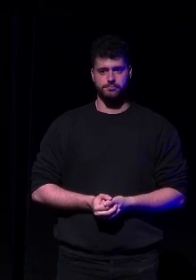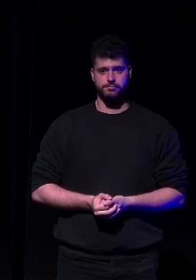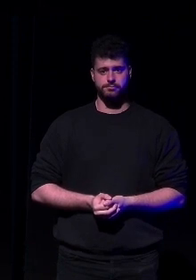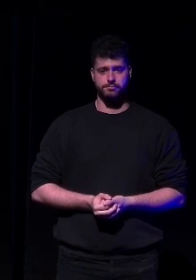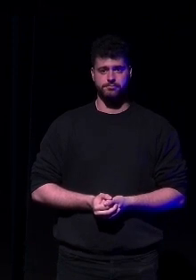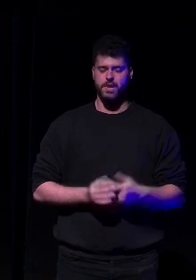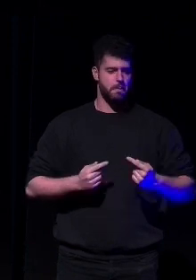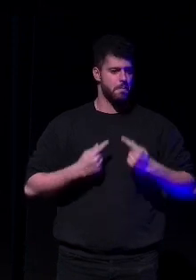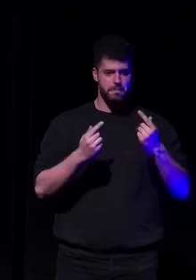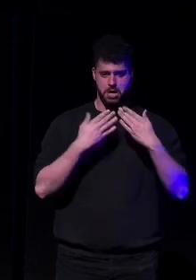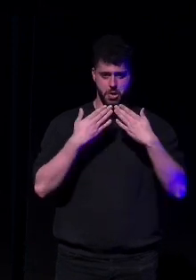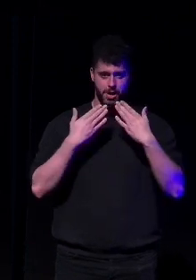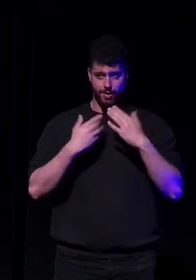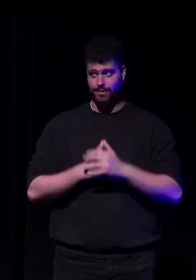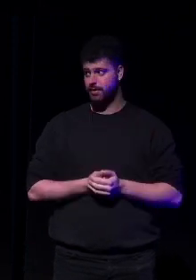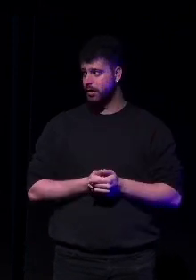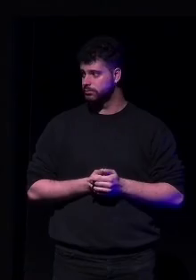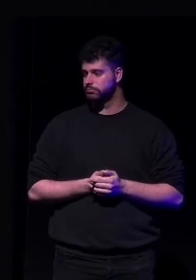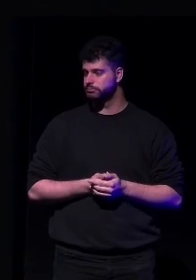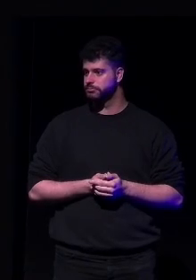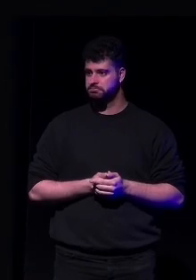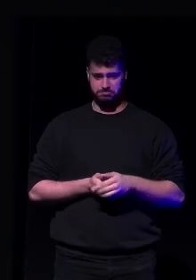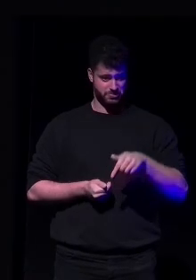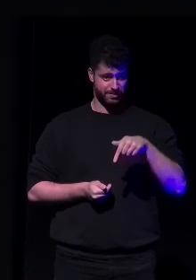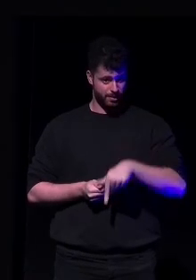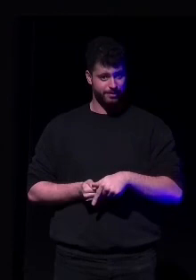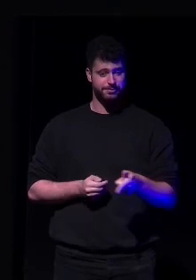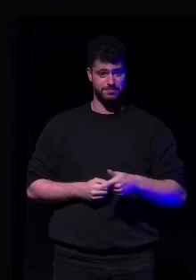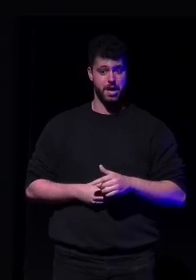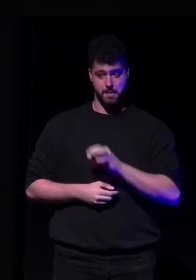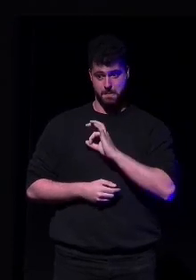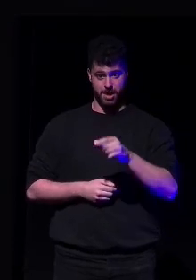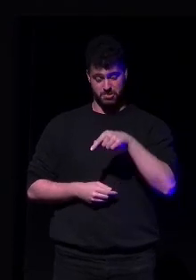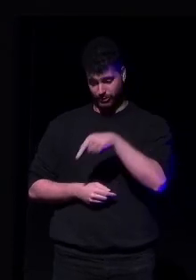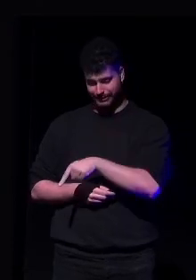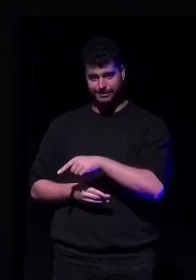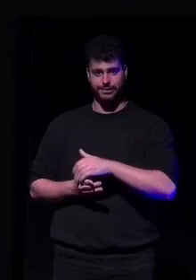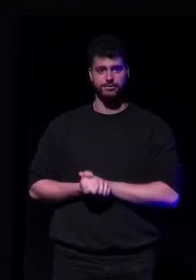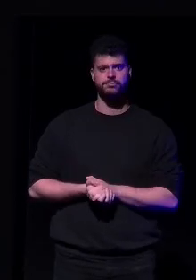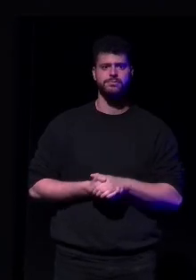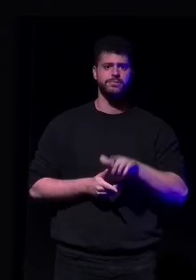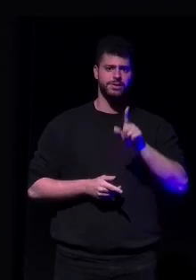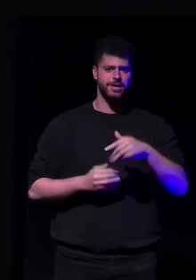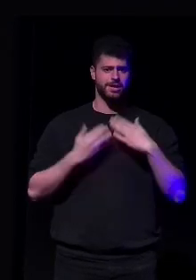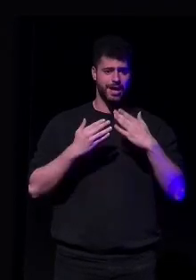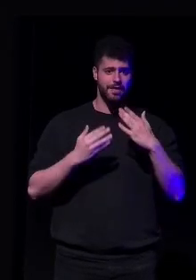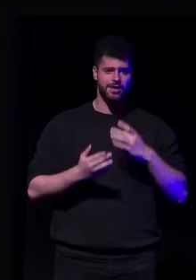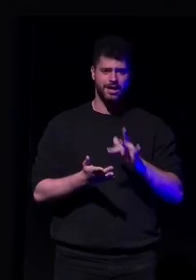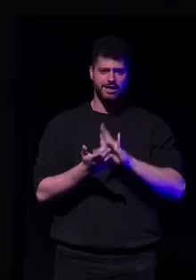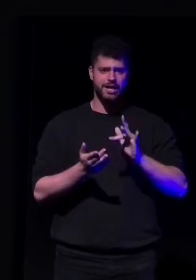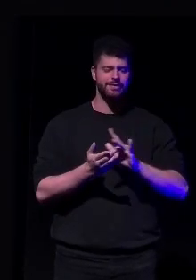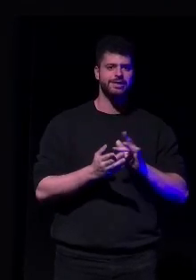Bé, doncs primer de tot, moltes gràcies per l'oportunitat d'estar aquí, per aquest reconeixement. I jo volia agrair també especialment a la revista Descobrir per